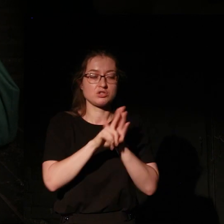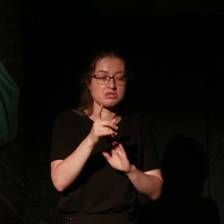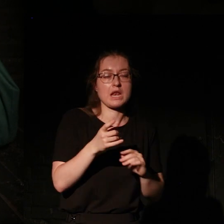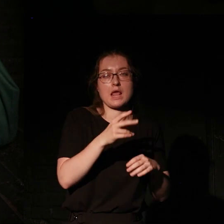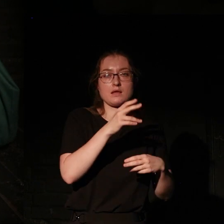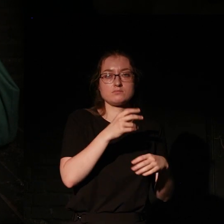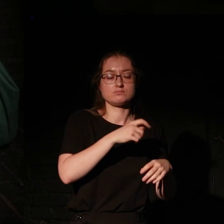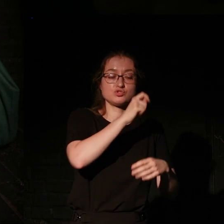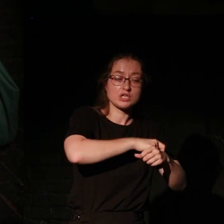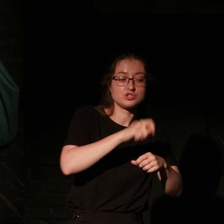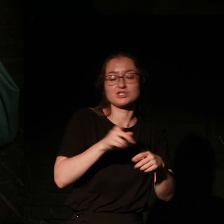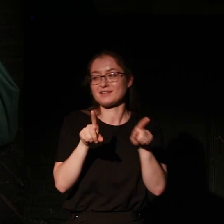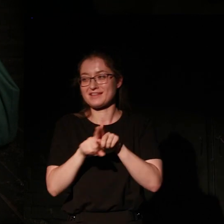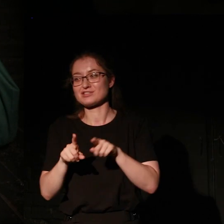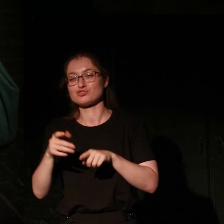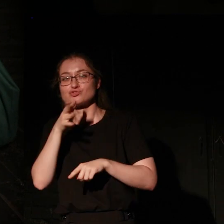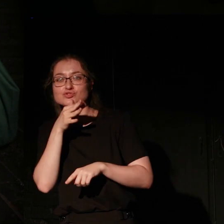No dobrze.